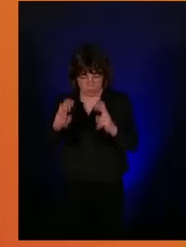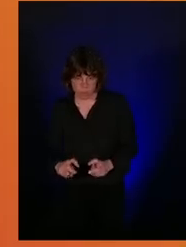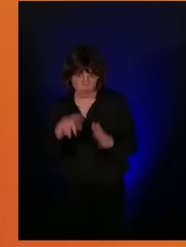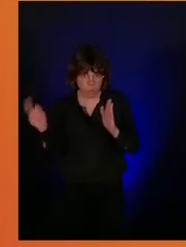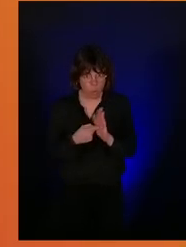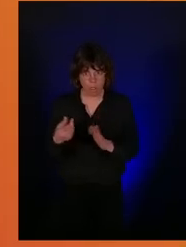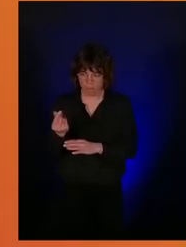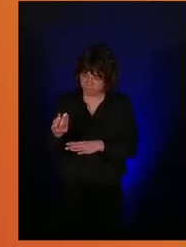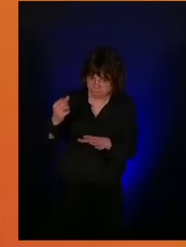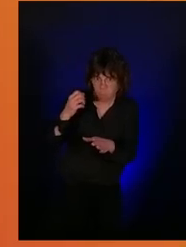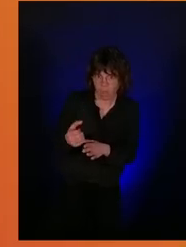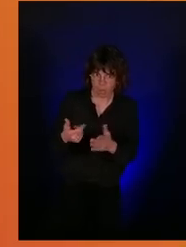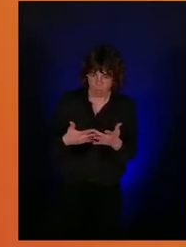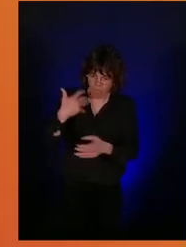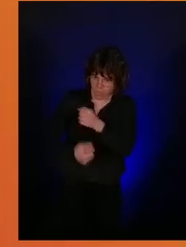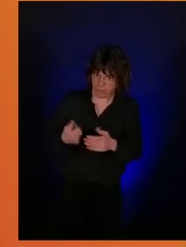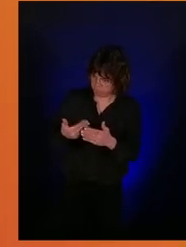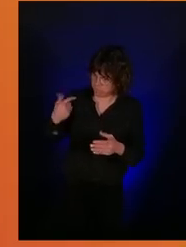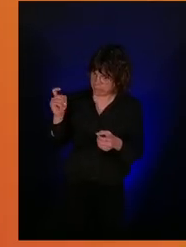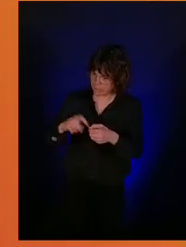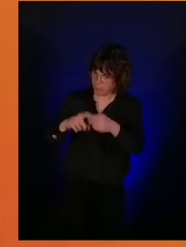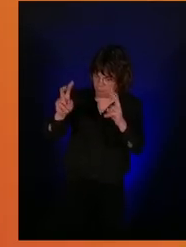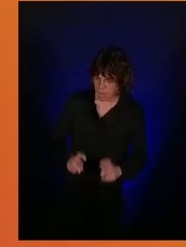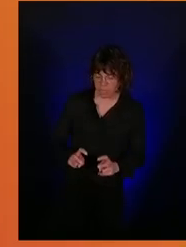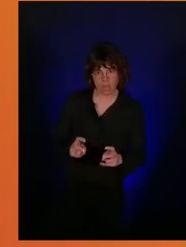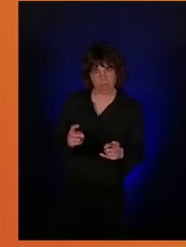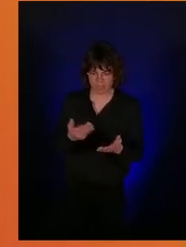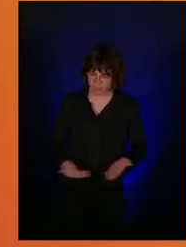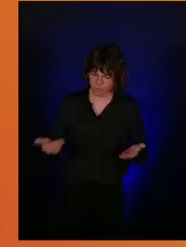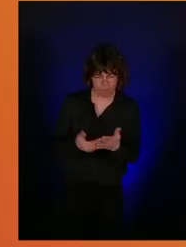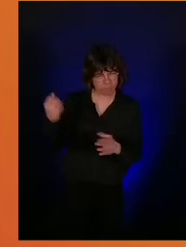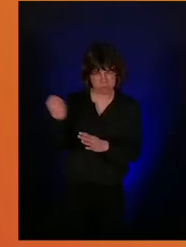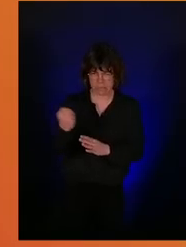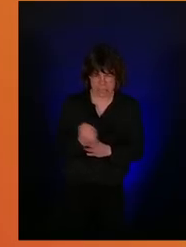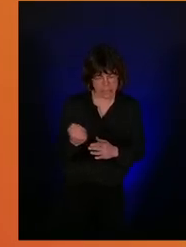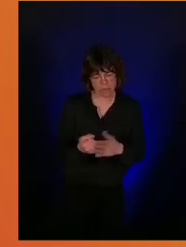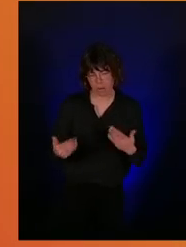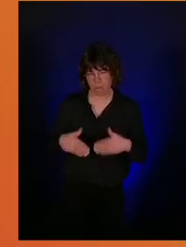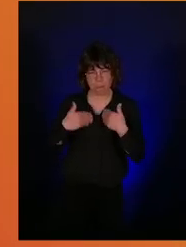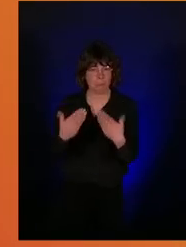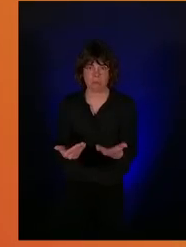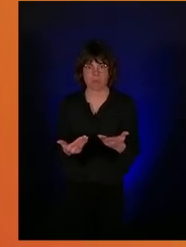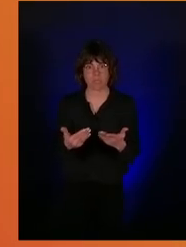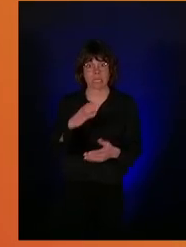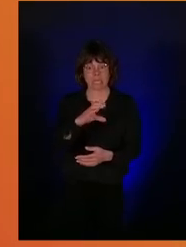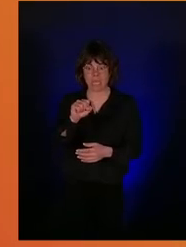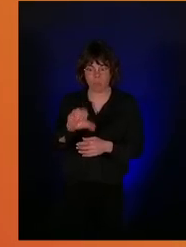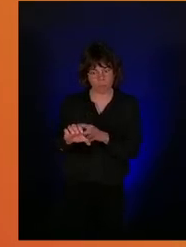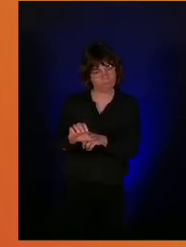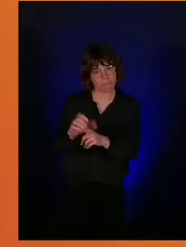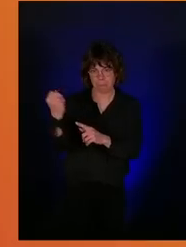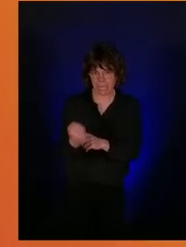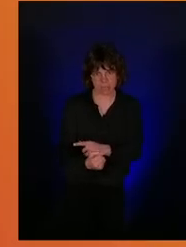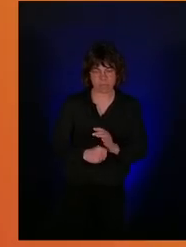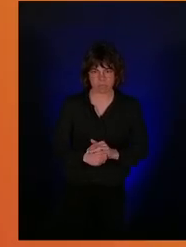et moyens syndicaux ces dernières années. Cette situation s'aggrave encore davantage avec la mise en place des CSE. La